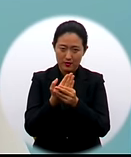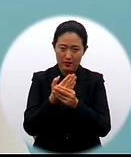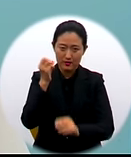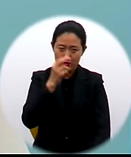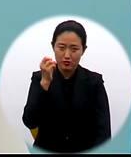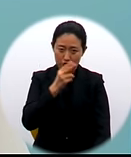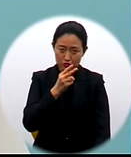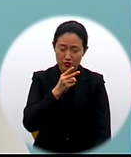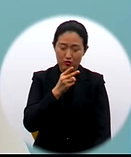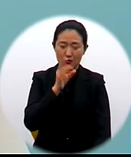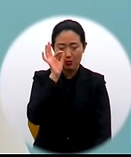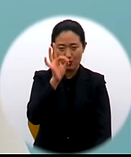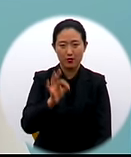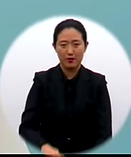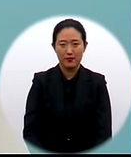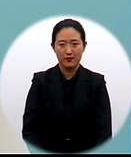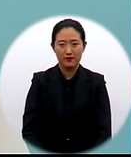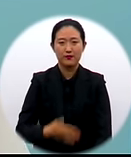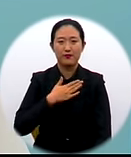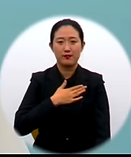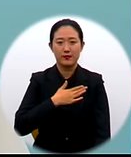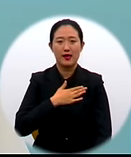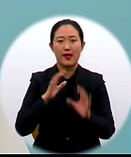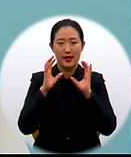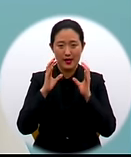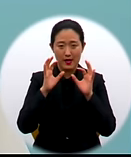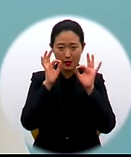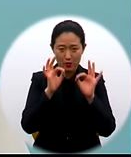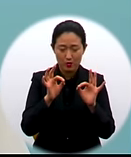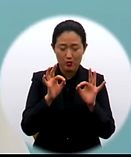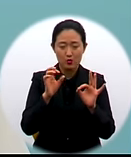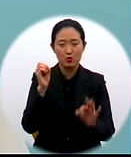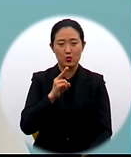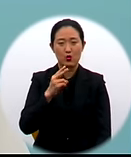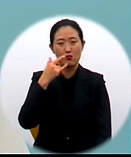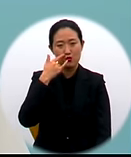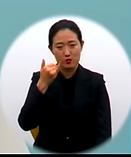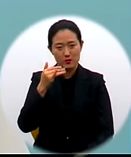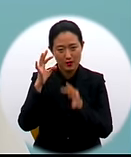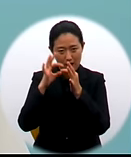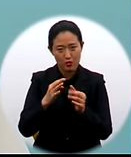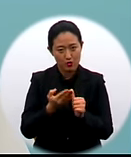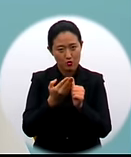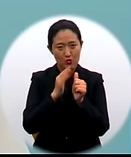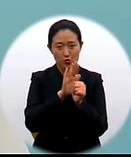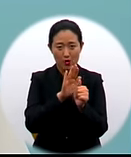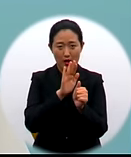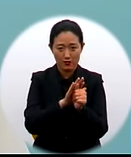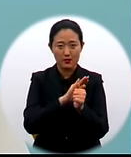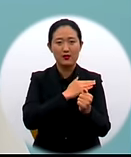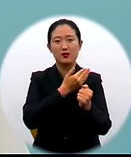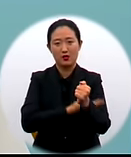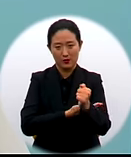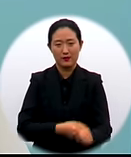얼마나 늘어나는지도 살펴보시죠. 이게 우리 아이가 가지고 있는 굉장히 중요한 그리고 부모로서 내가 계속 살려줘야